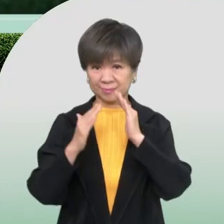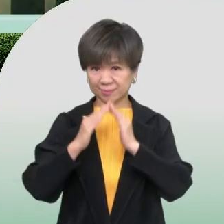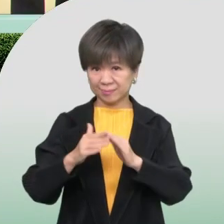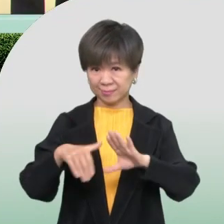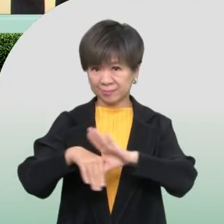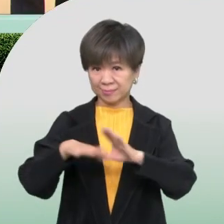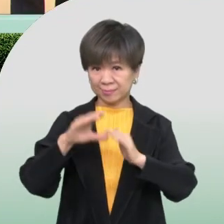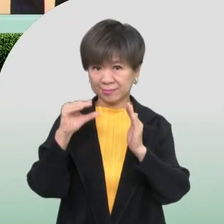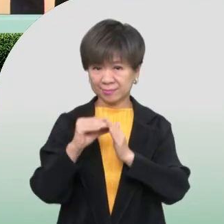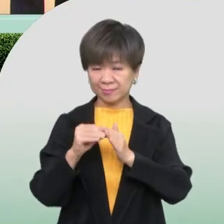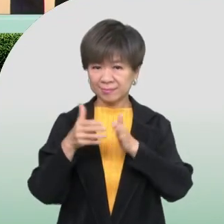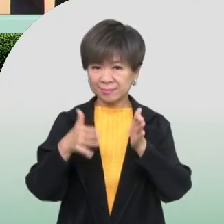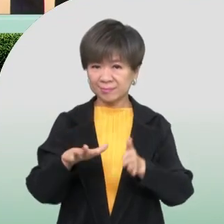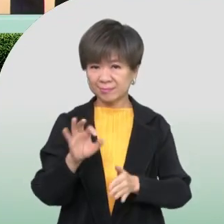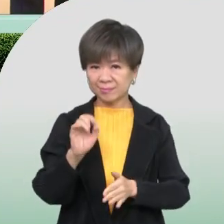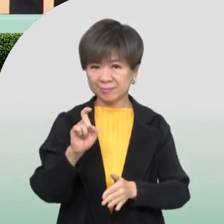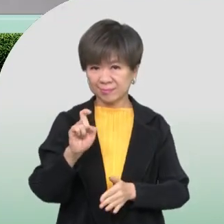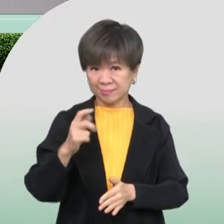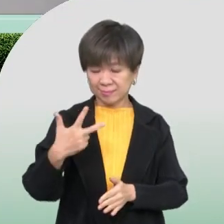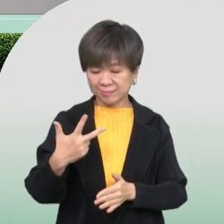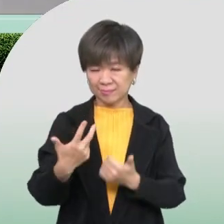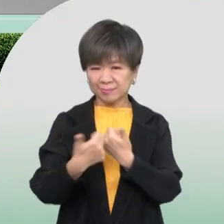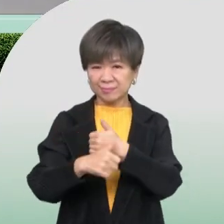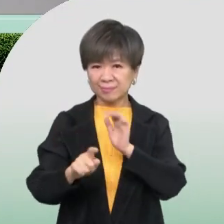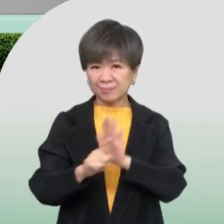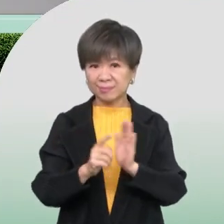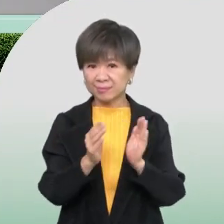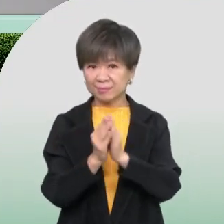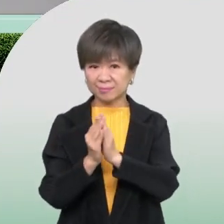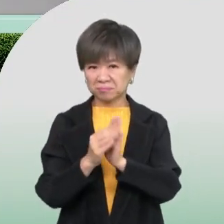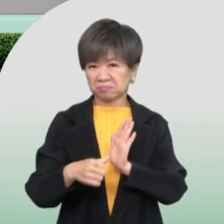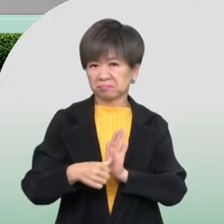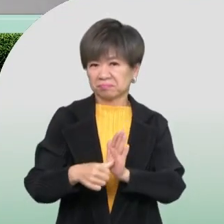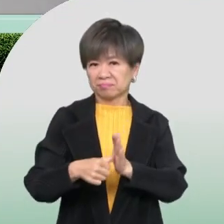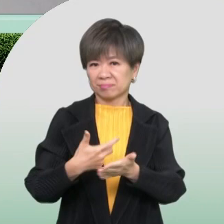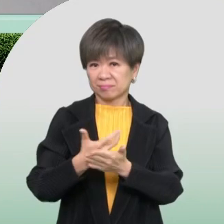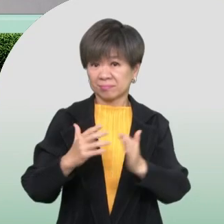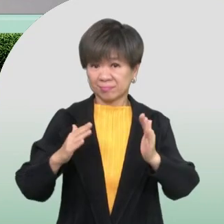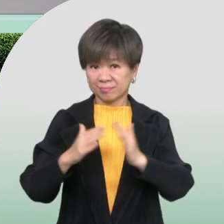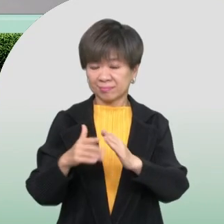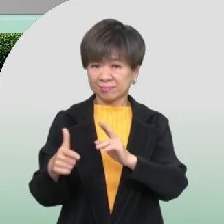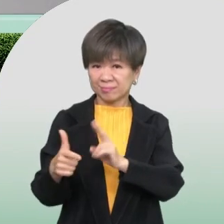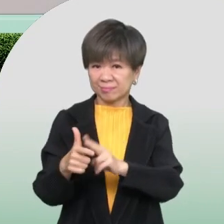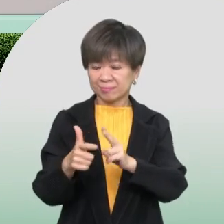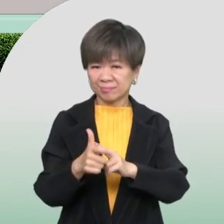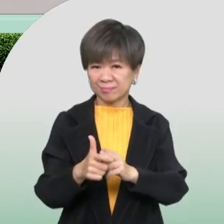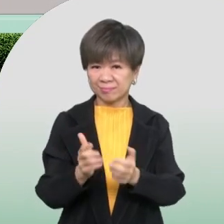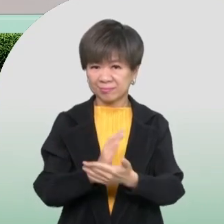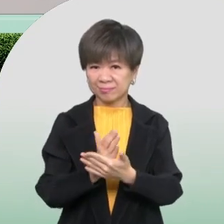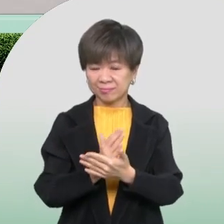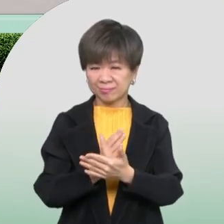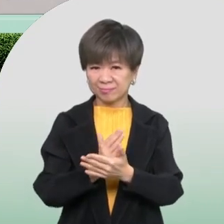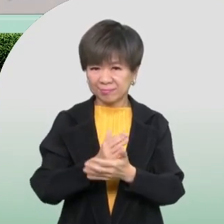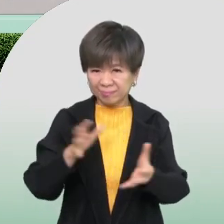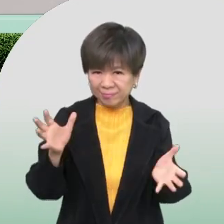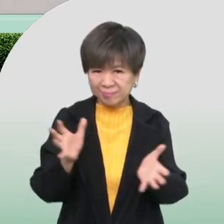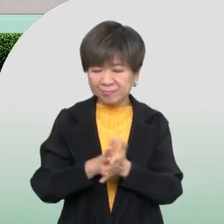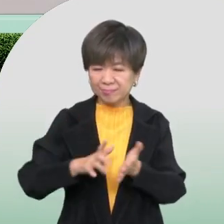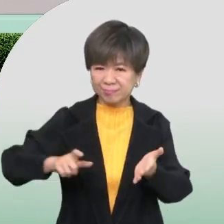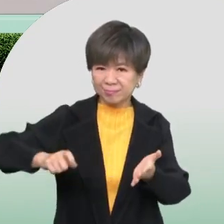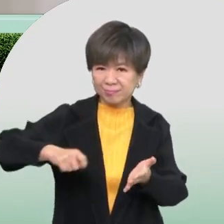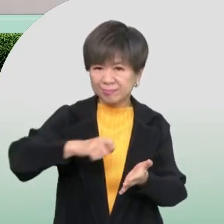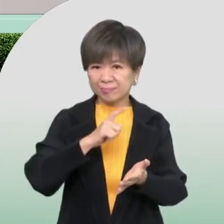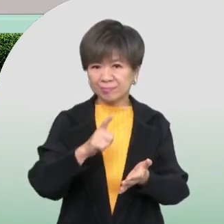桃園市文化局今年同十七社桃園一定要代表性嘅藝術家小吉咧都下下強